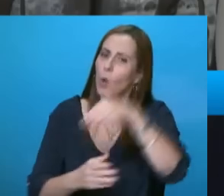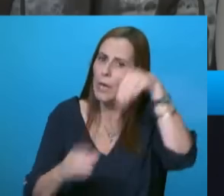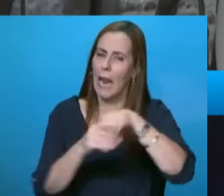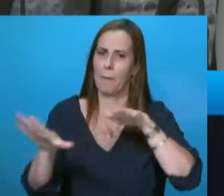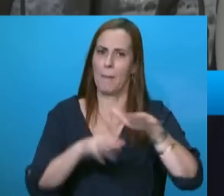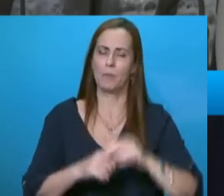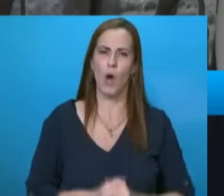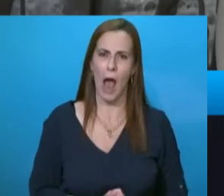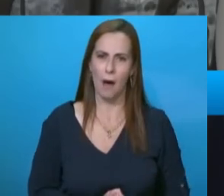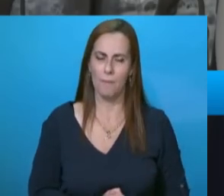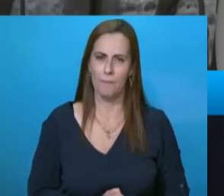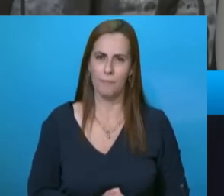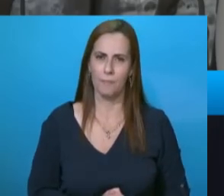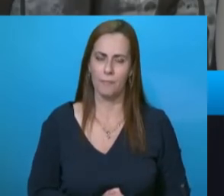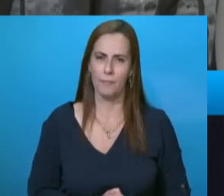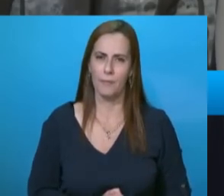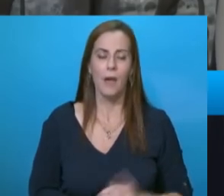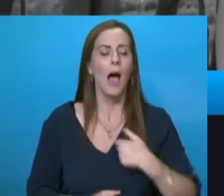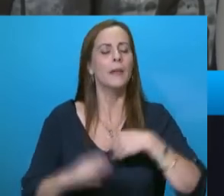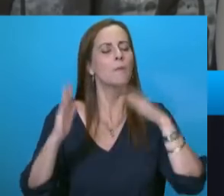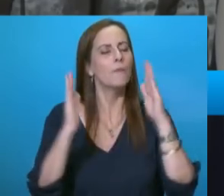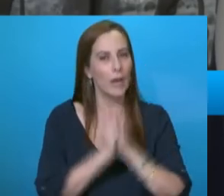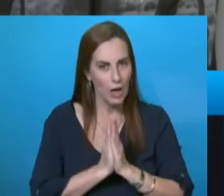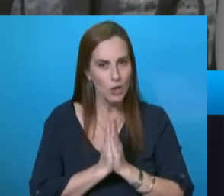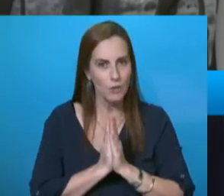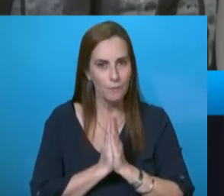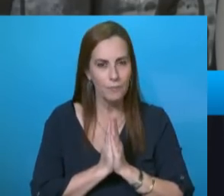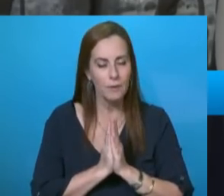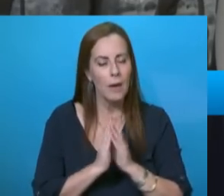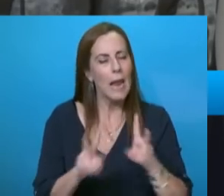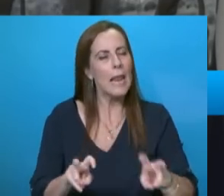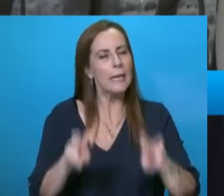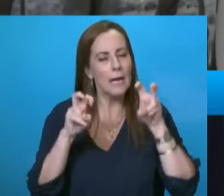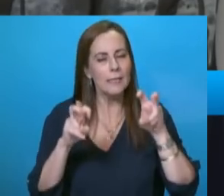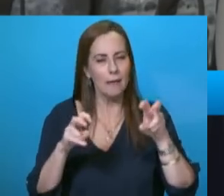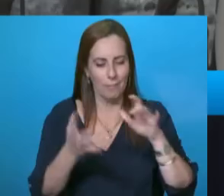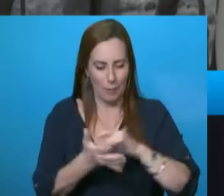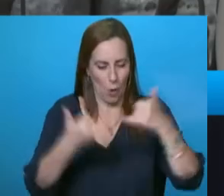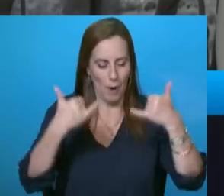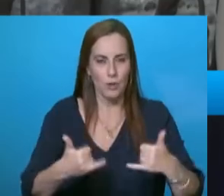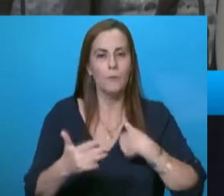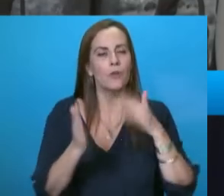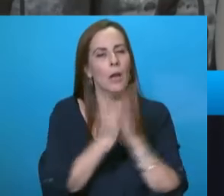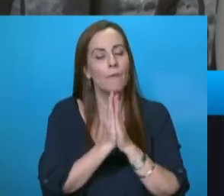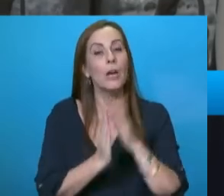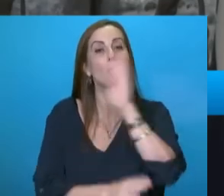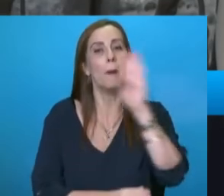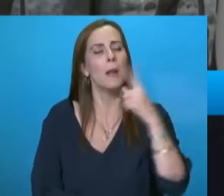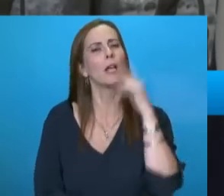מהממשלה הזאת. אני מבקש לנצל את ההזדמנות הערב בכדי לפנות לנתניהו